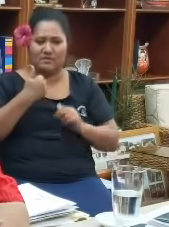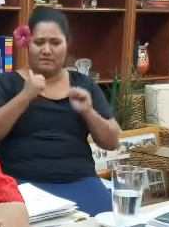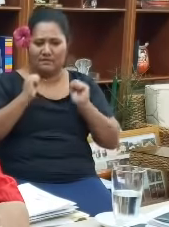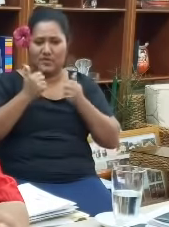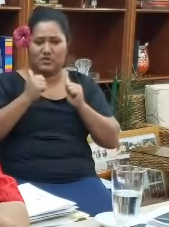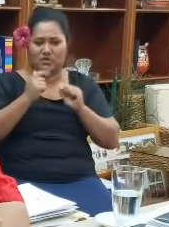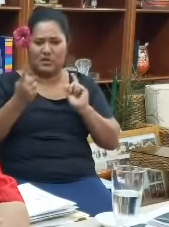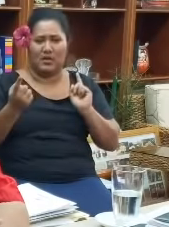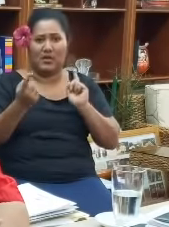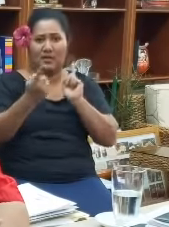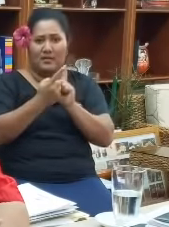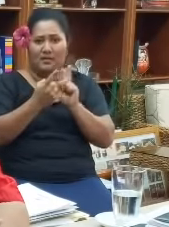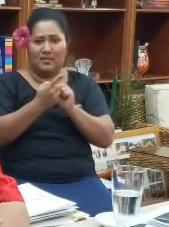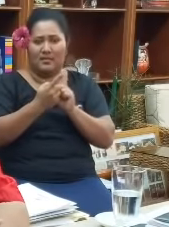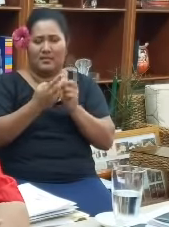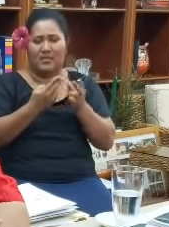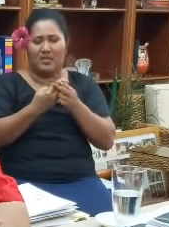ma